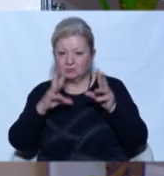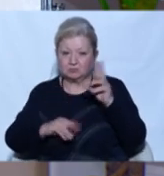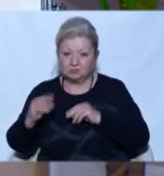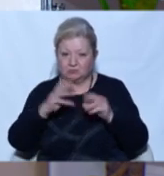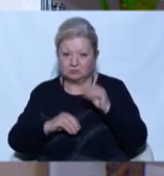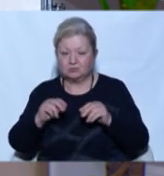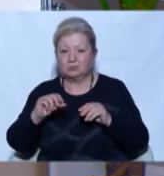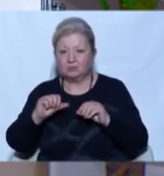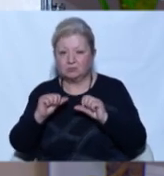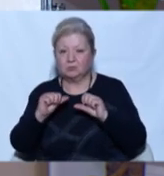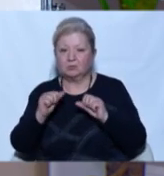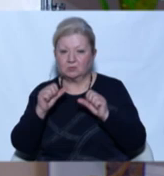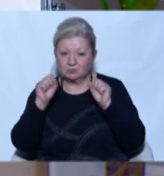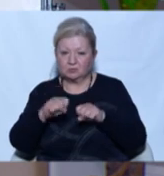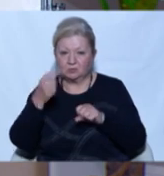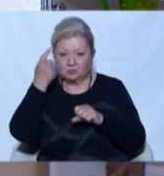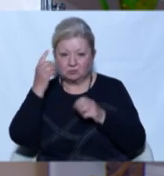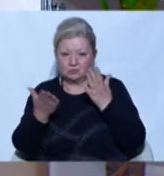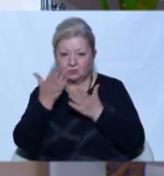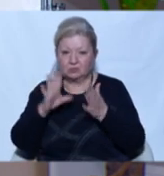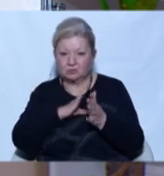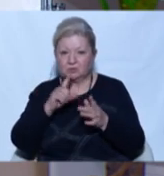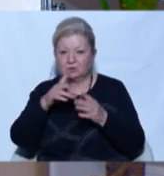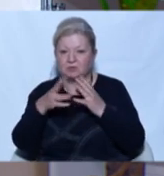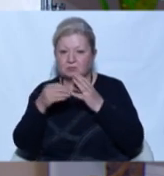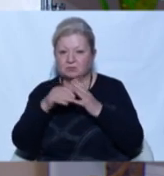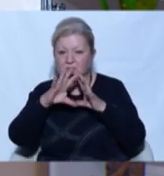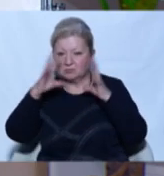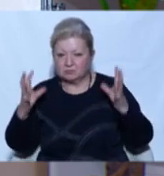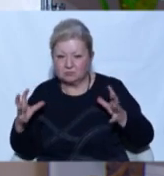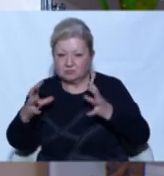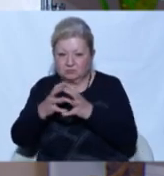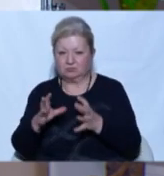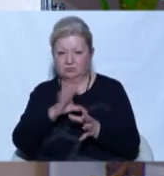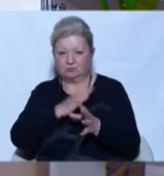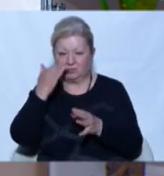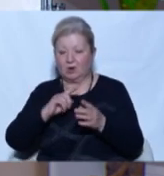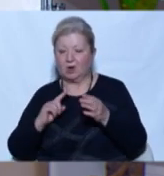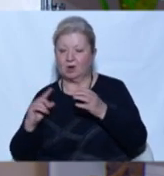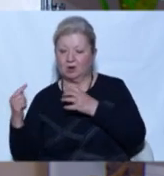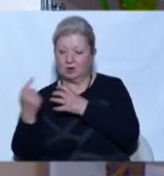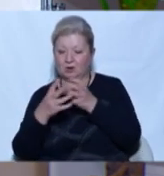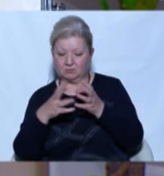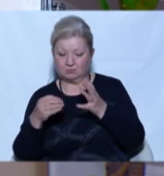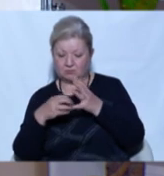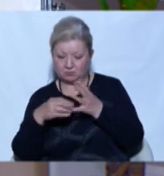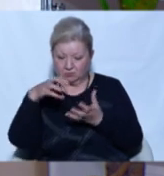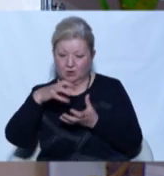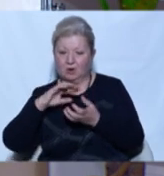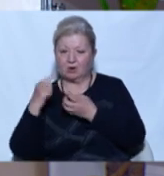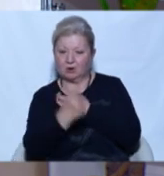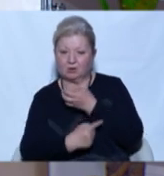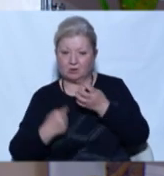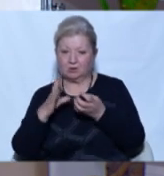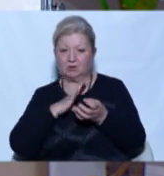ხმელეთი ოდესღაც ერთ მთლიანობას კრავდა, მის გარშემო კი იყო წყალი. მაგრამ ალბათ მერე შემდეგ